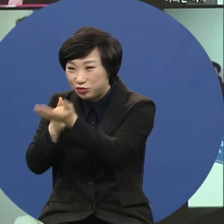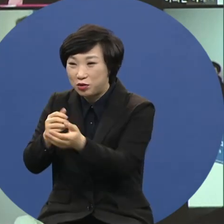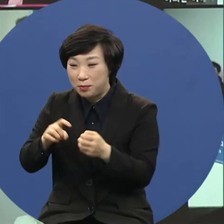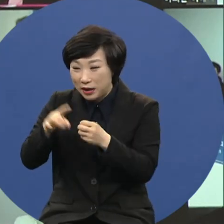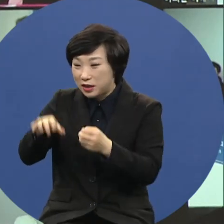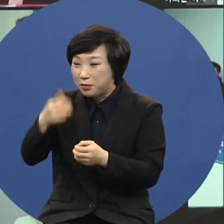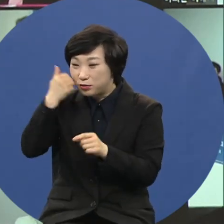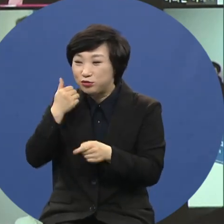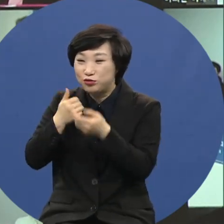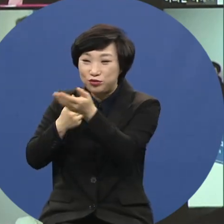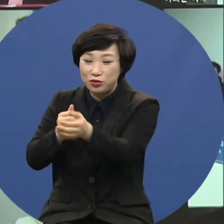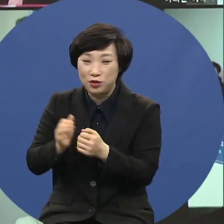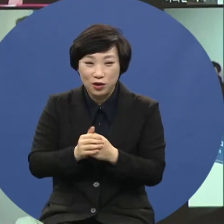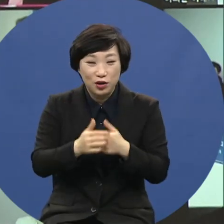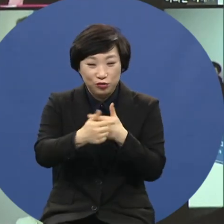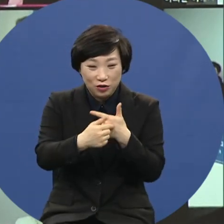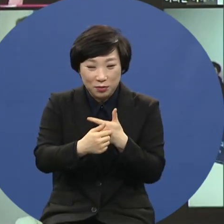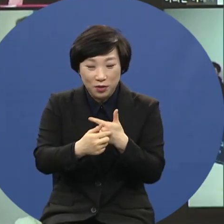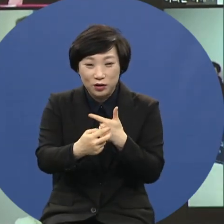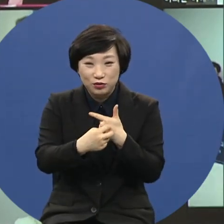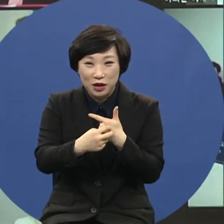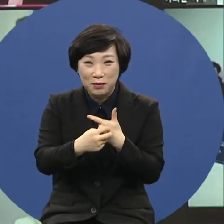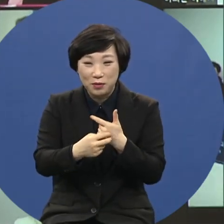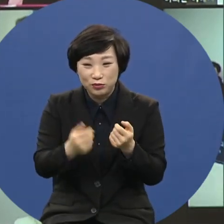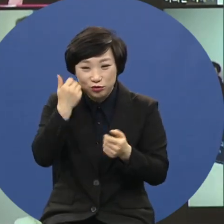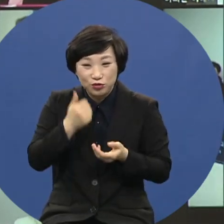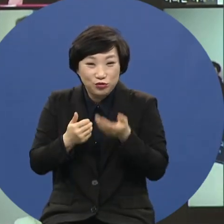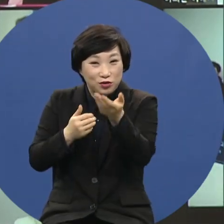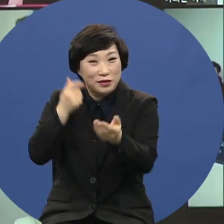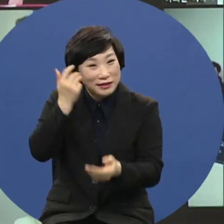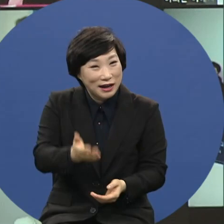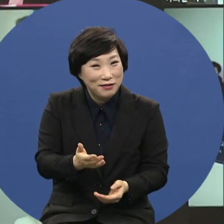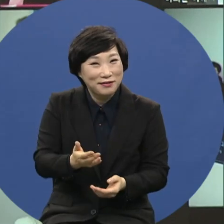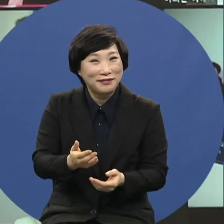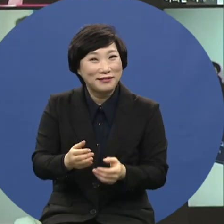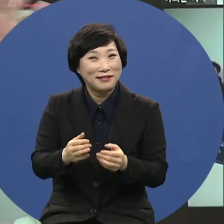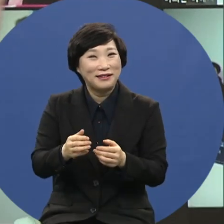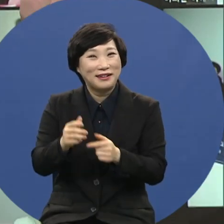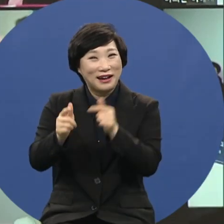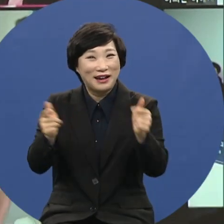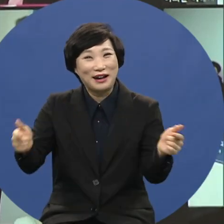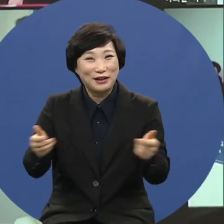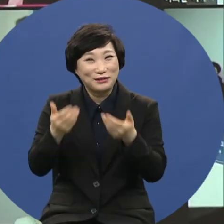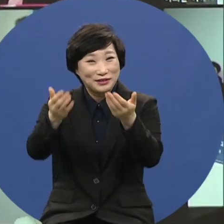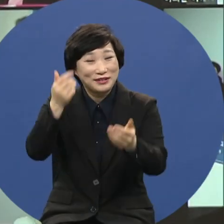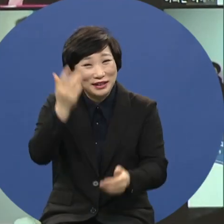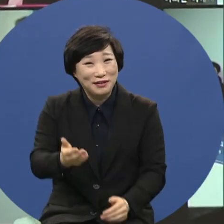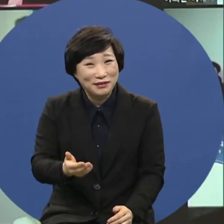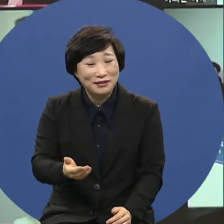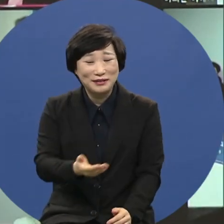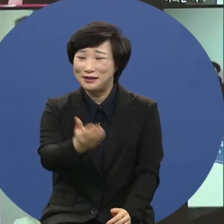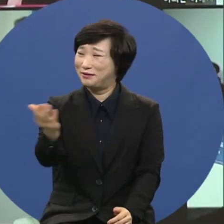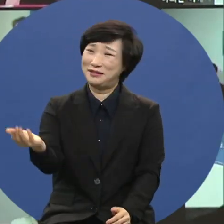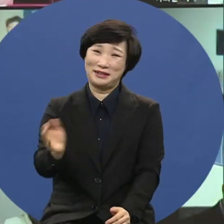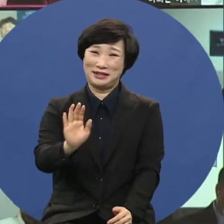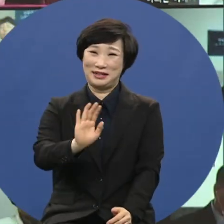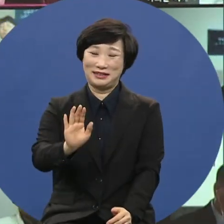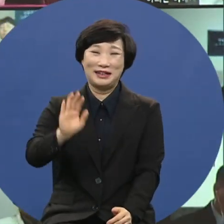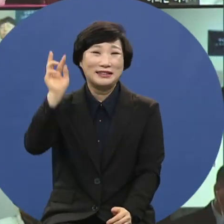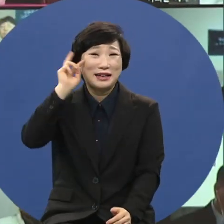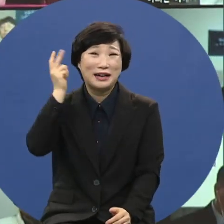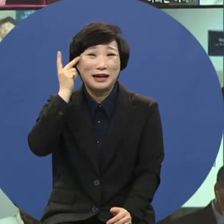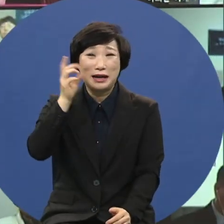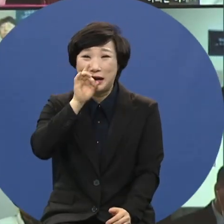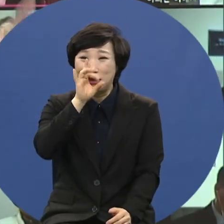주고, 누가복음은 저 사람에게 주고 그랬던가? 우리는 착각하면 안 된다. 그래서